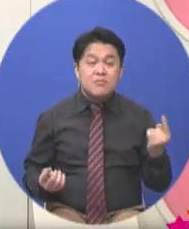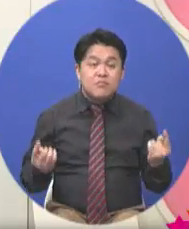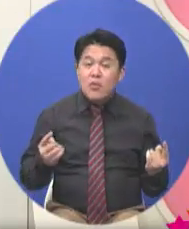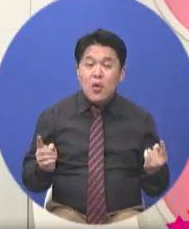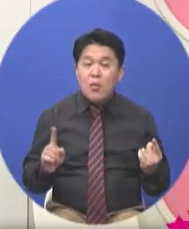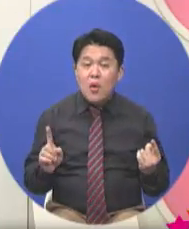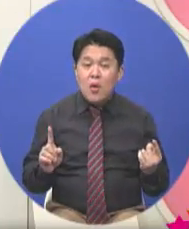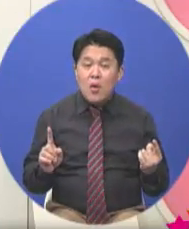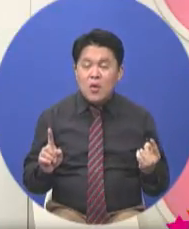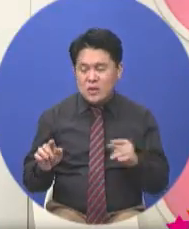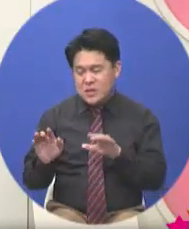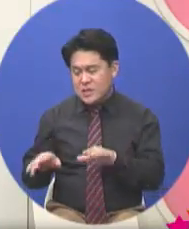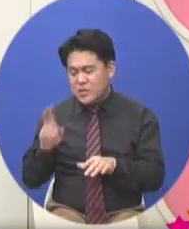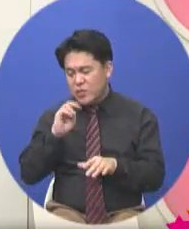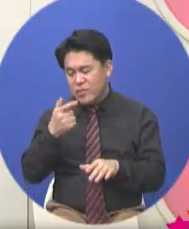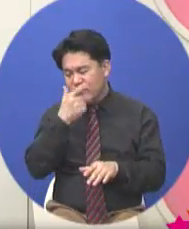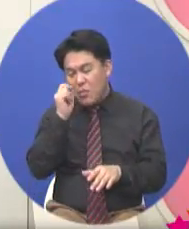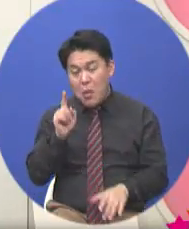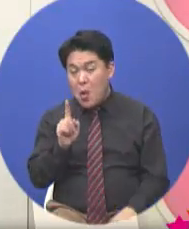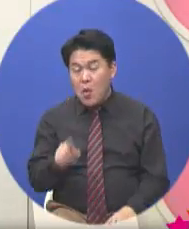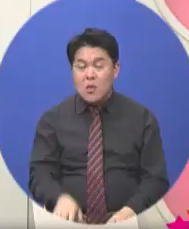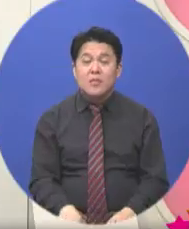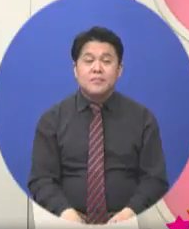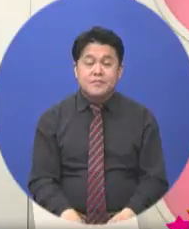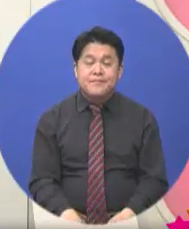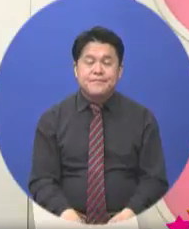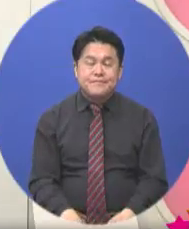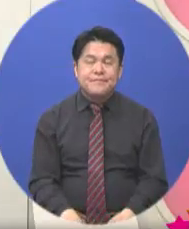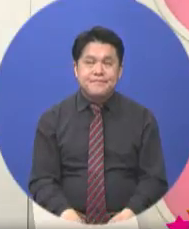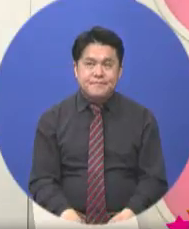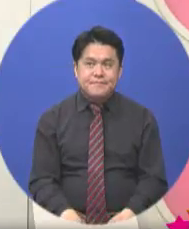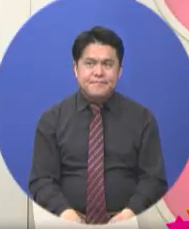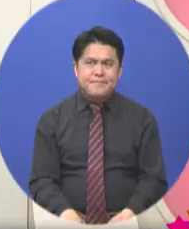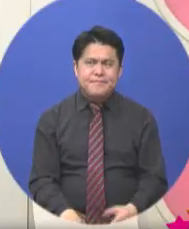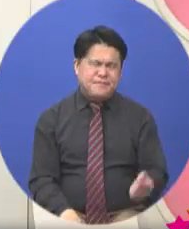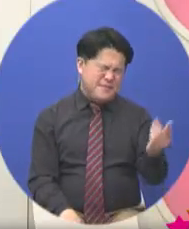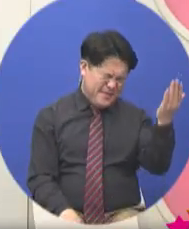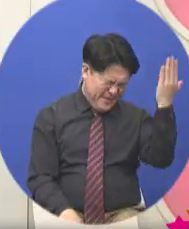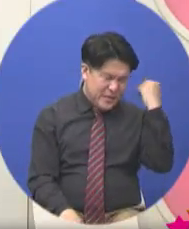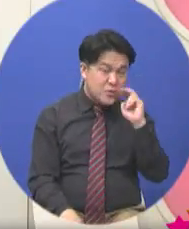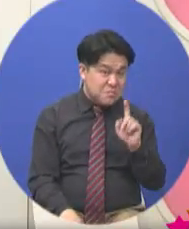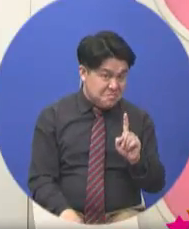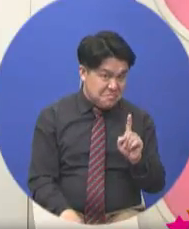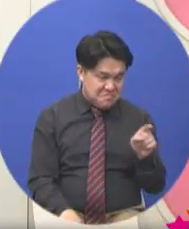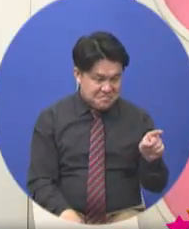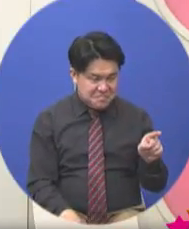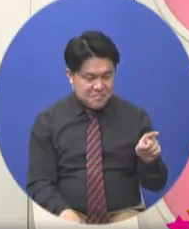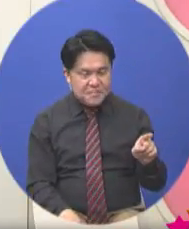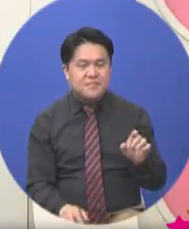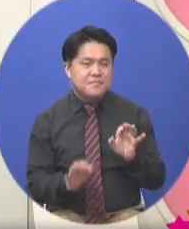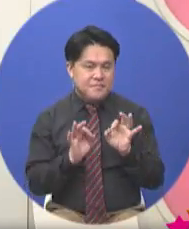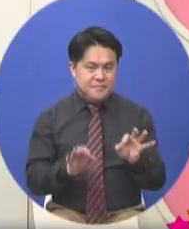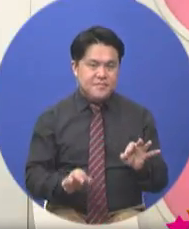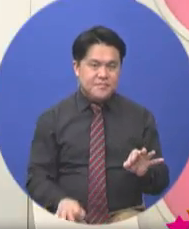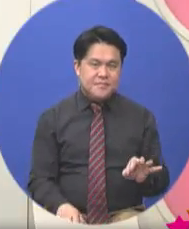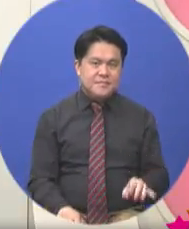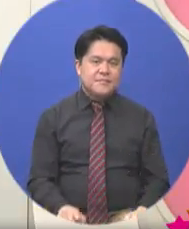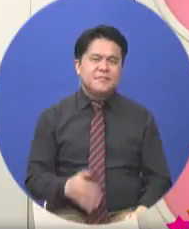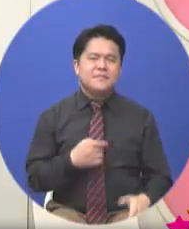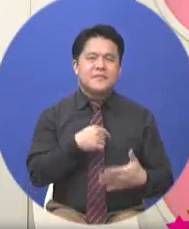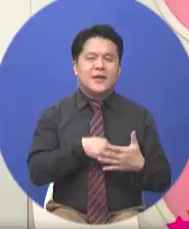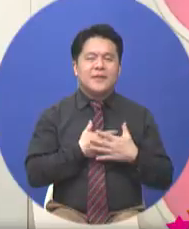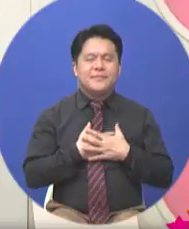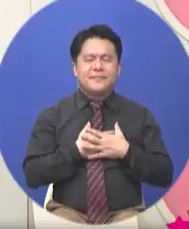요즘 노래가 좀 뭐가 부족하더라 이렇게 좀 있죠. 그래 맞아 맞아. 아, 옛날 노래는요. 네. 우선 이게 정감이